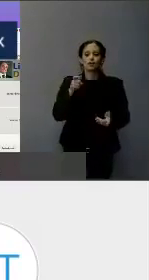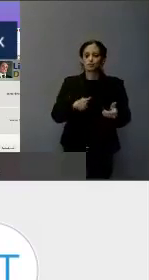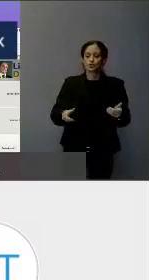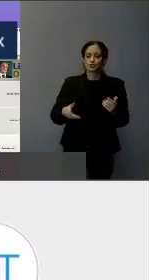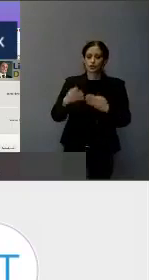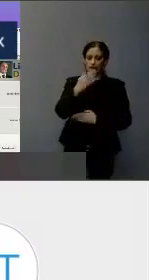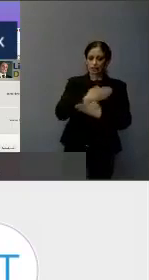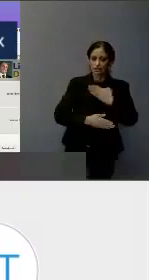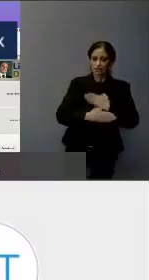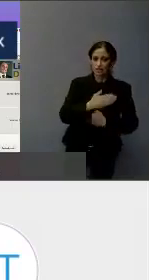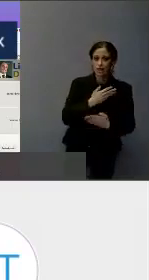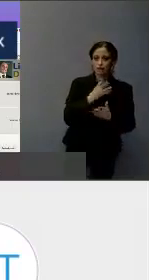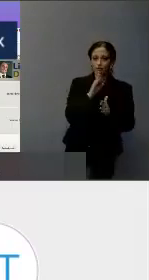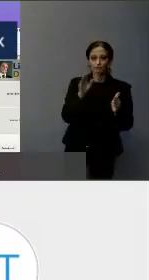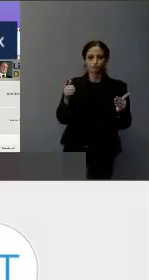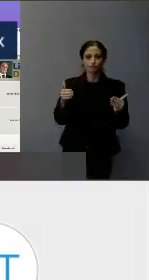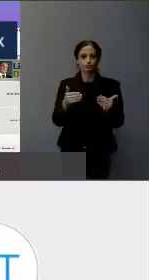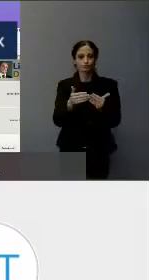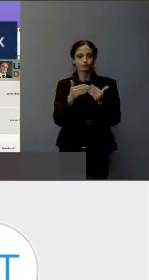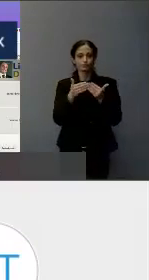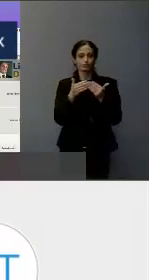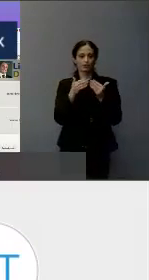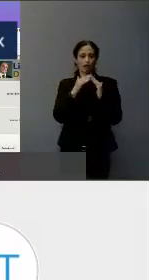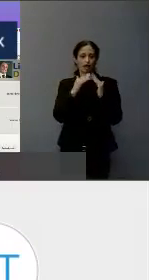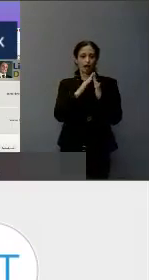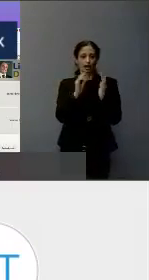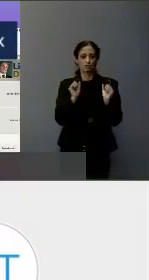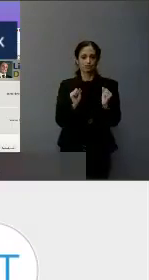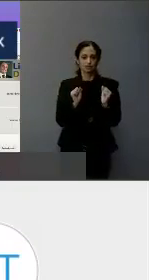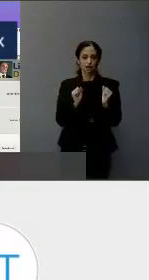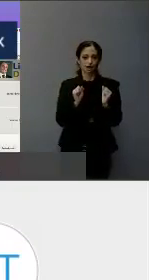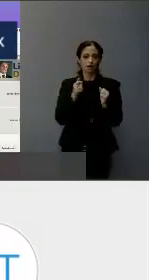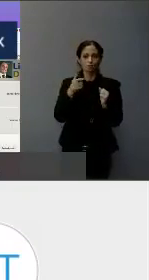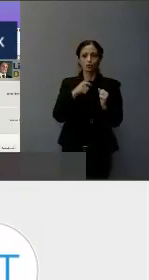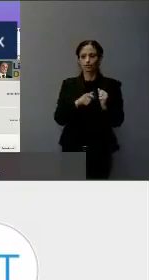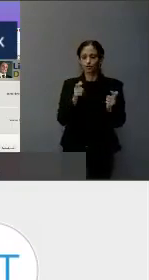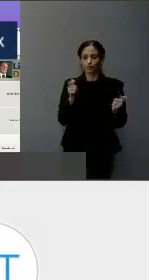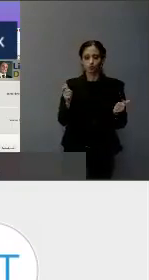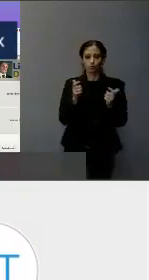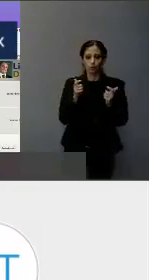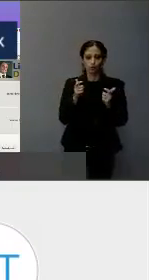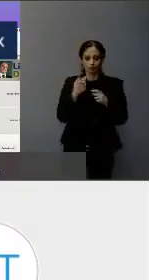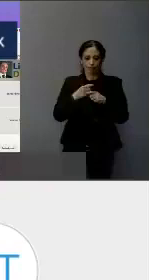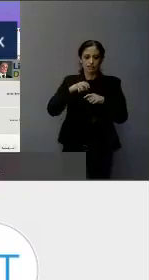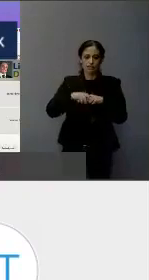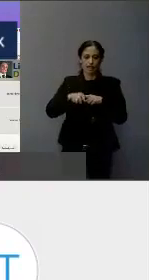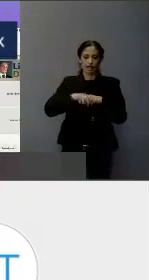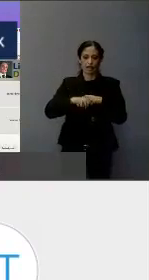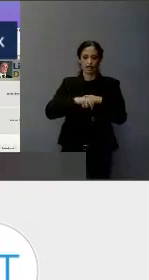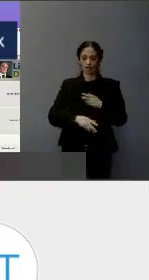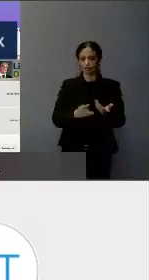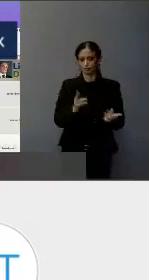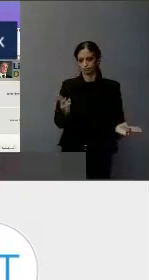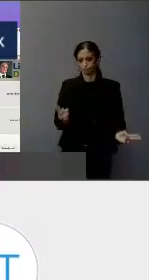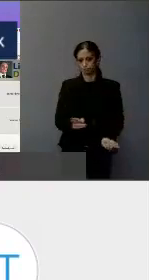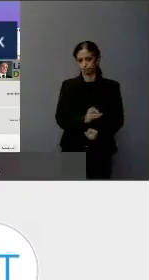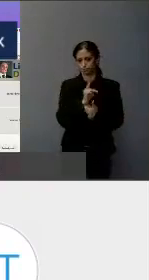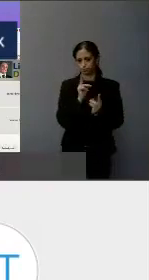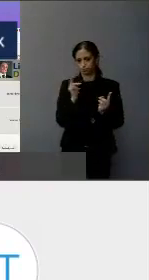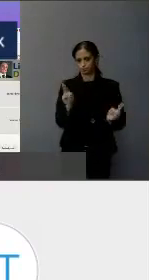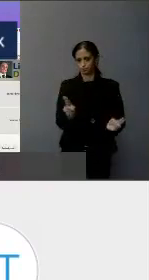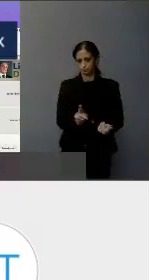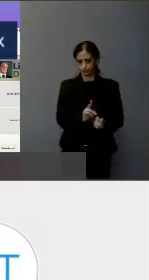rinchiuse nelle proprie abitazioni perché bloccate da scalinate questi sono i tempi